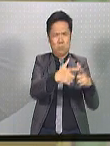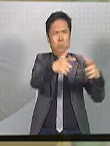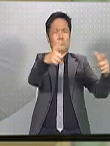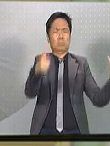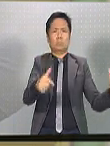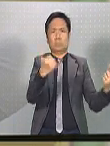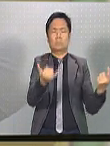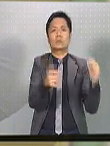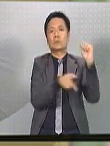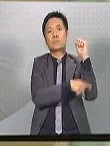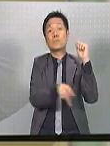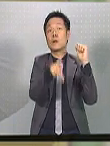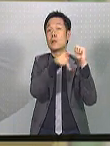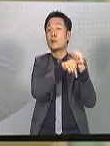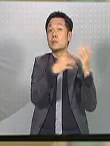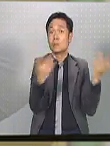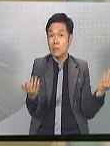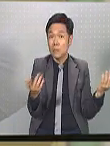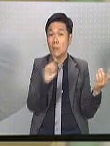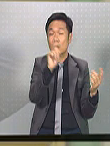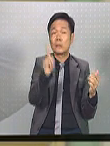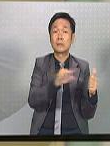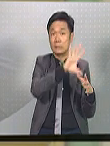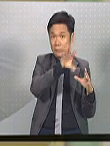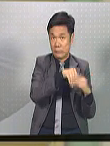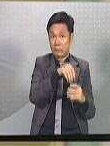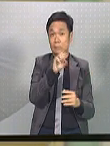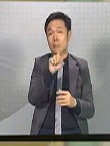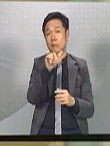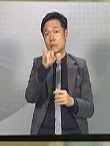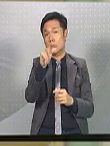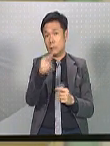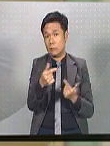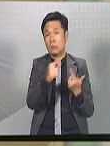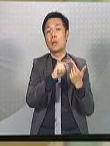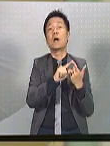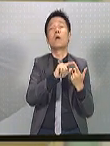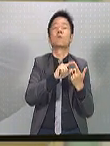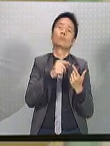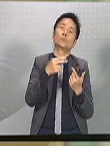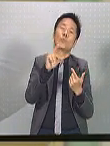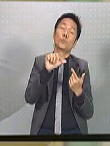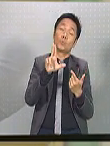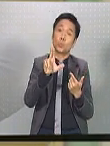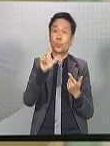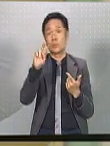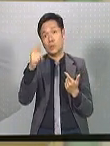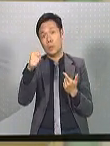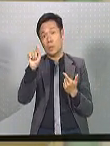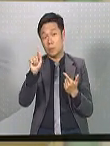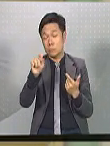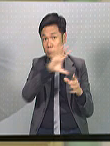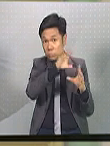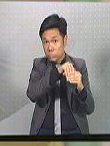ombak mengatakan kompak termasuk Selayang dan buluh ulangan ulangan dan sebagai begitu luas